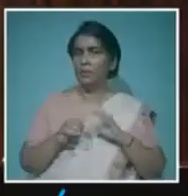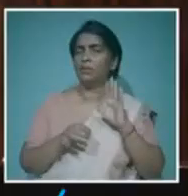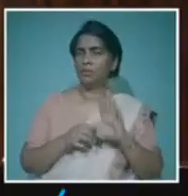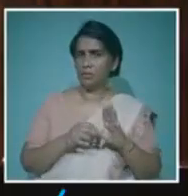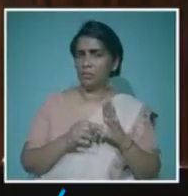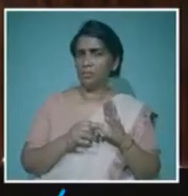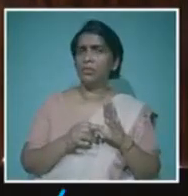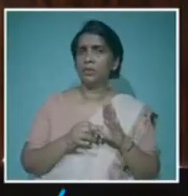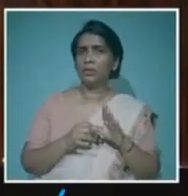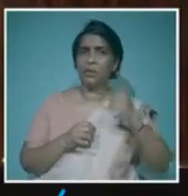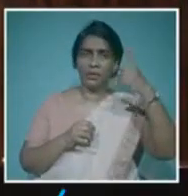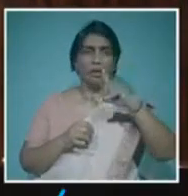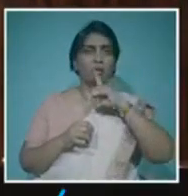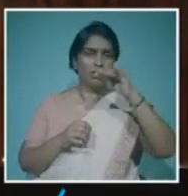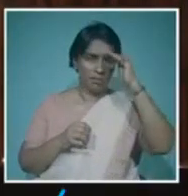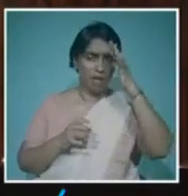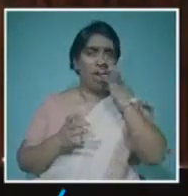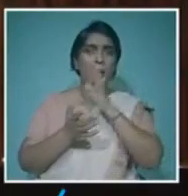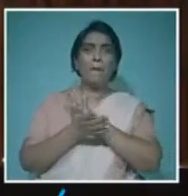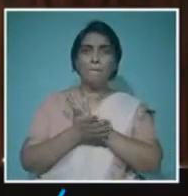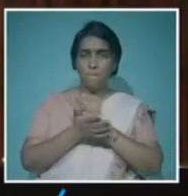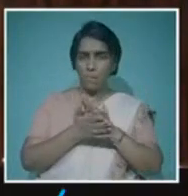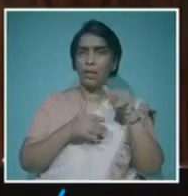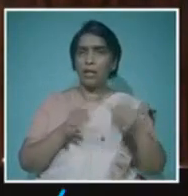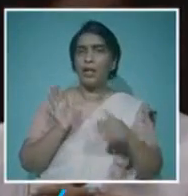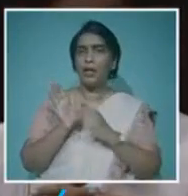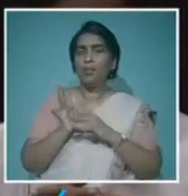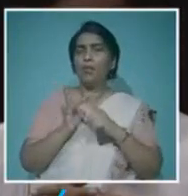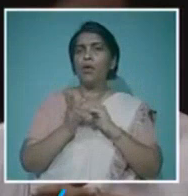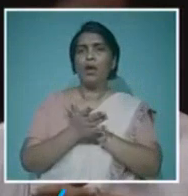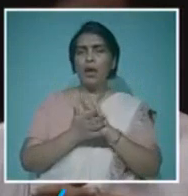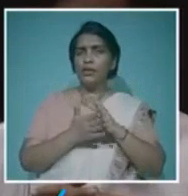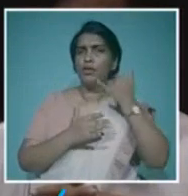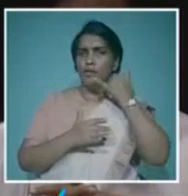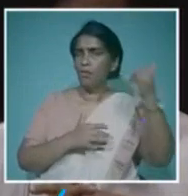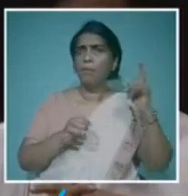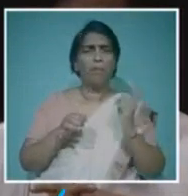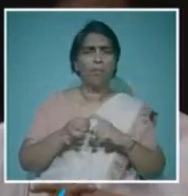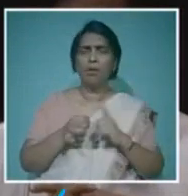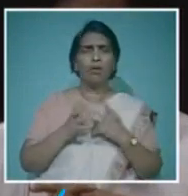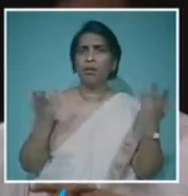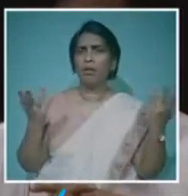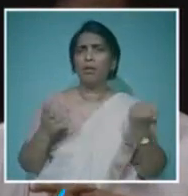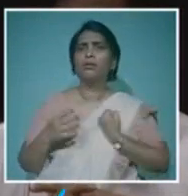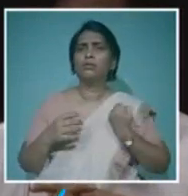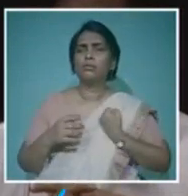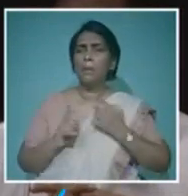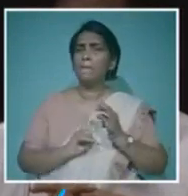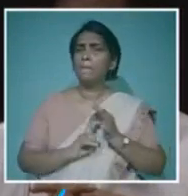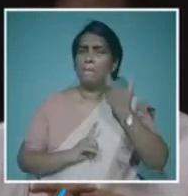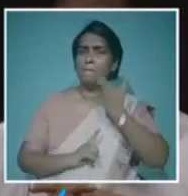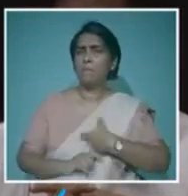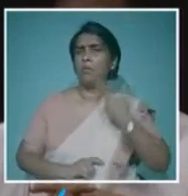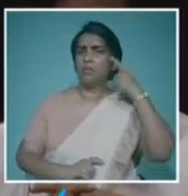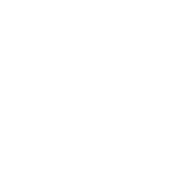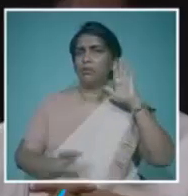කියලා. උපකතානායකතුමා හම්බන්තොට දැන් MOH ට කතා කරා කියලා එහෙම කිසිම ප්‍රශ්නයක් නැහැ. ඒක සම්පූර්ණයෙන්ම මේ වෛද්‍යවරයෙක්ගේ පෞද්ගල අවශ්‍යතාවයක්